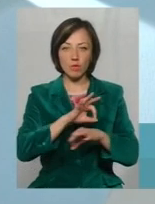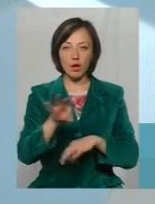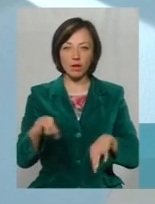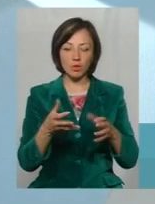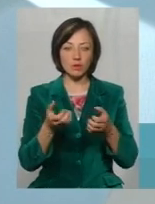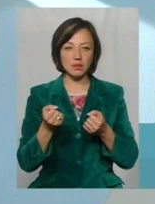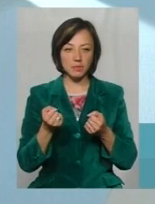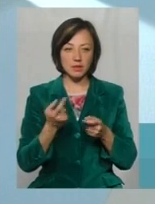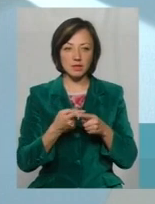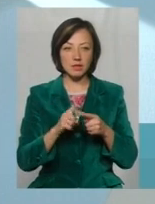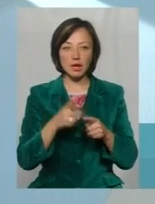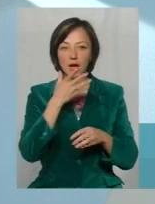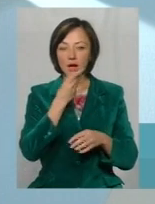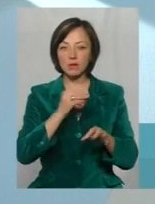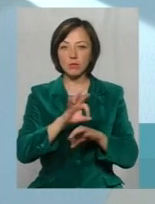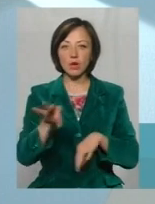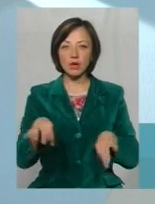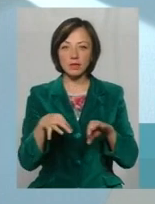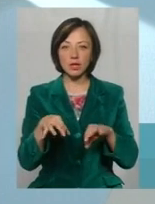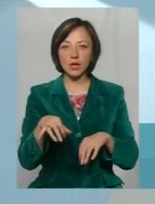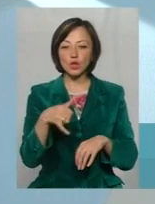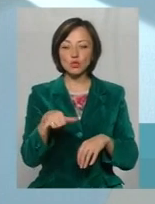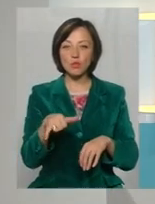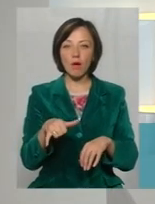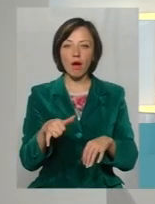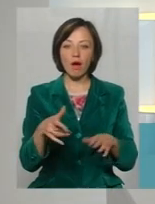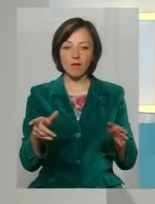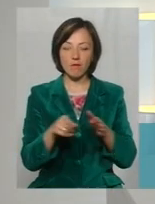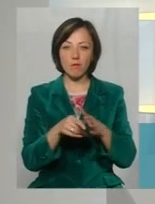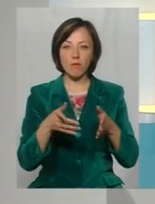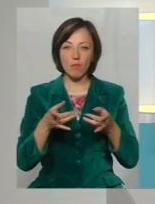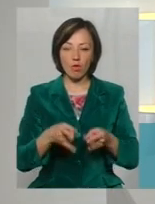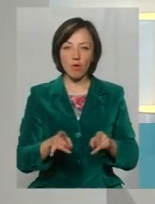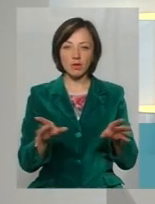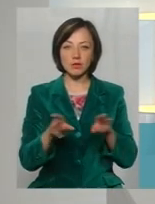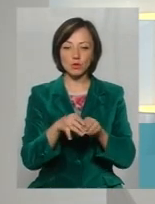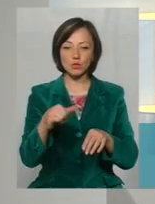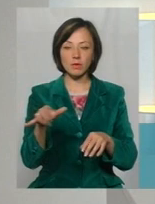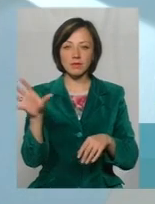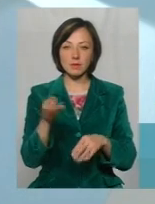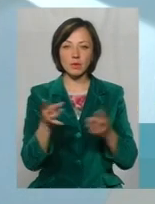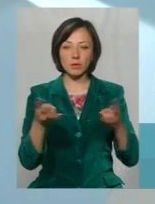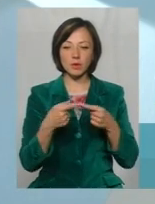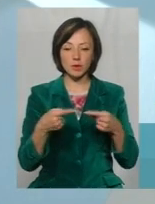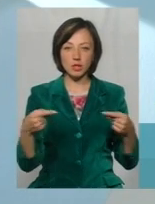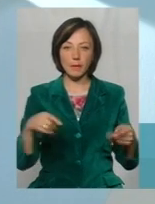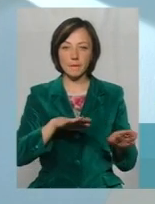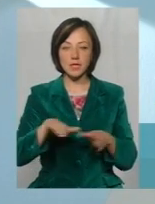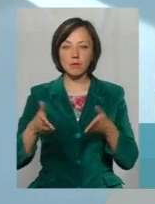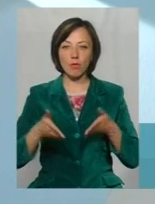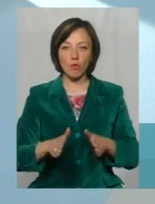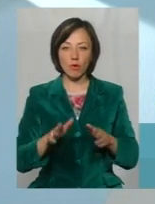отримали. Гарний проект «Сумка в пологи», коли надається сумка з всіми необхідними речами після